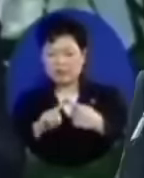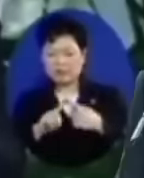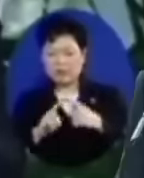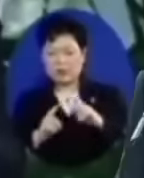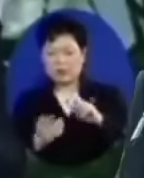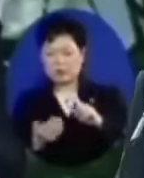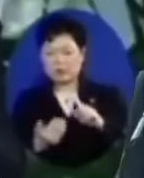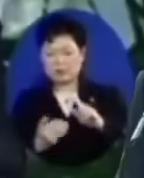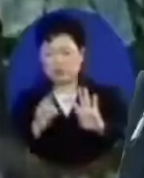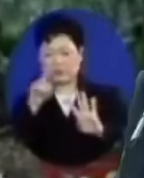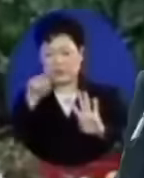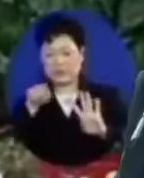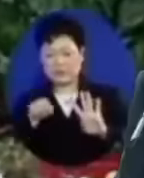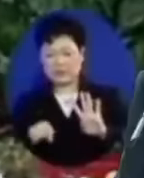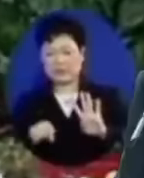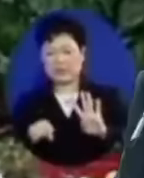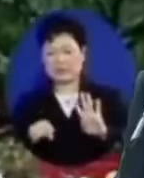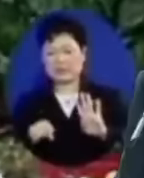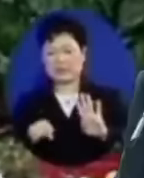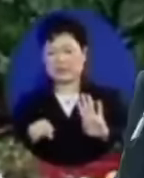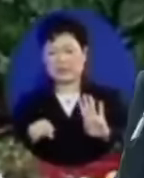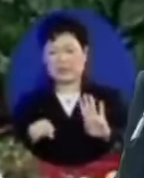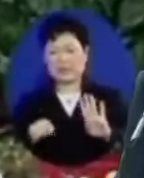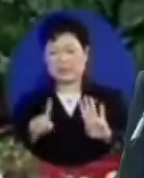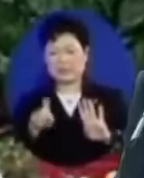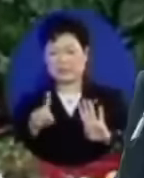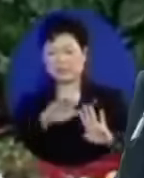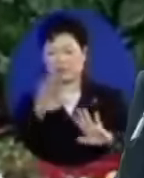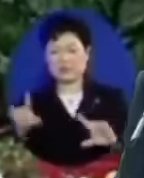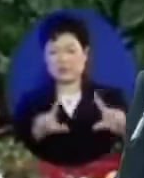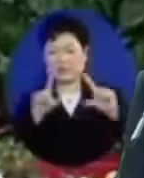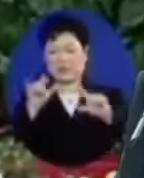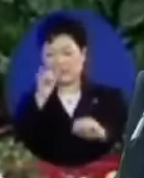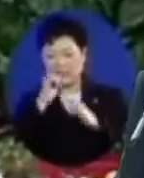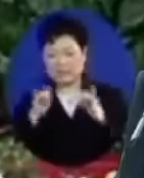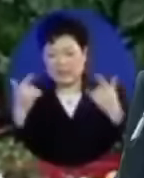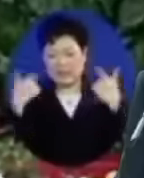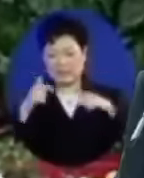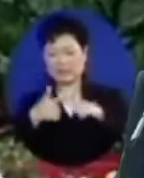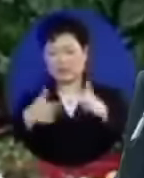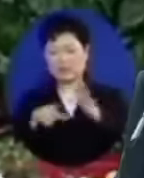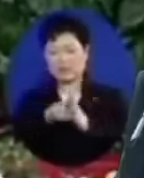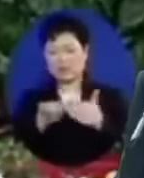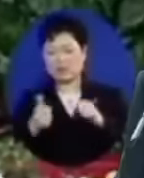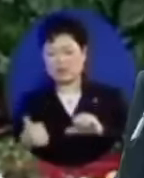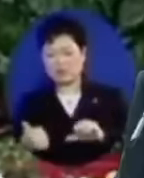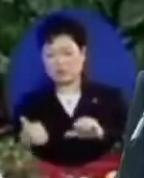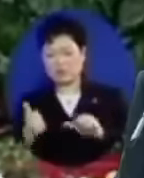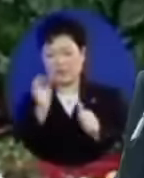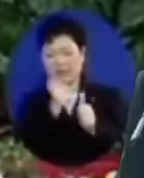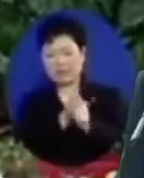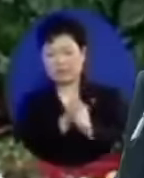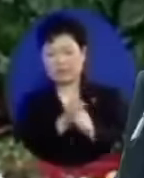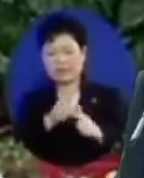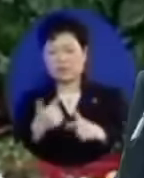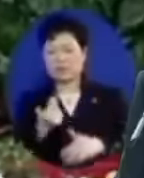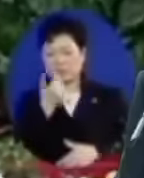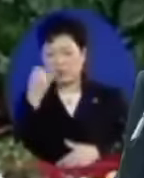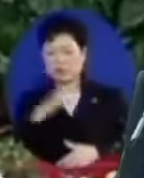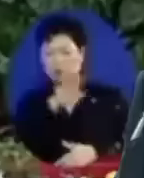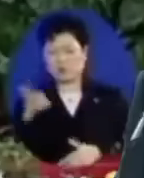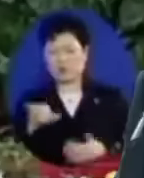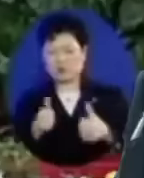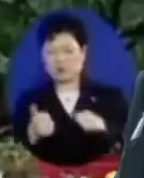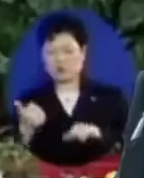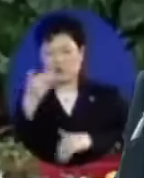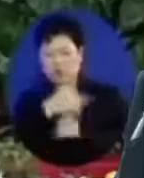4장 11절에 또 기록되어 있습니다. 우리 살아있는 자가 항상 예수를 위하여 죽음에 넘겨지면 예수의 생명이 또한 우리를